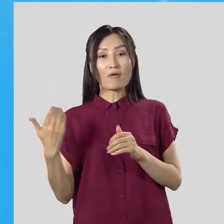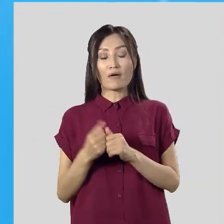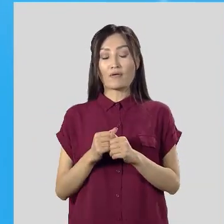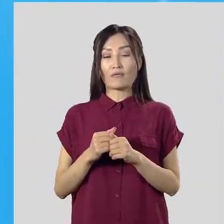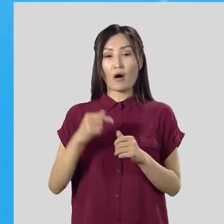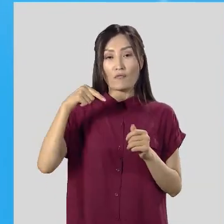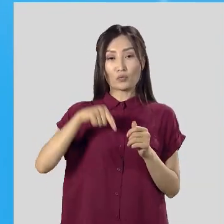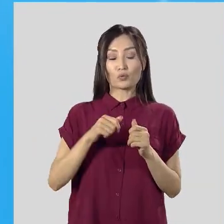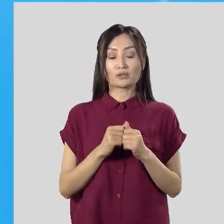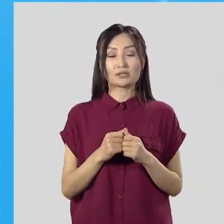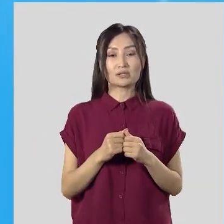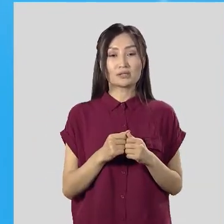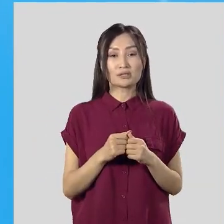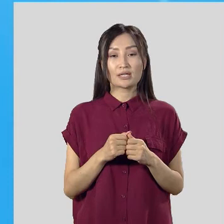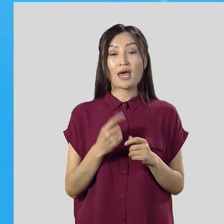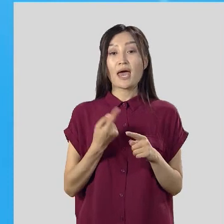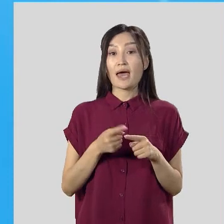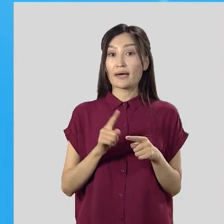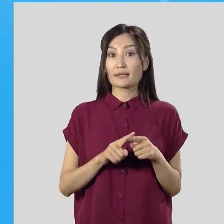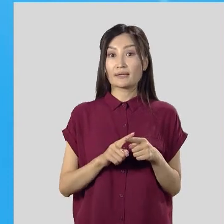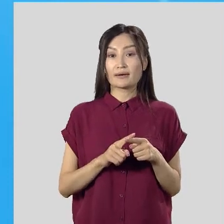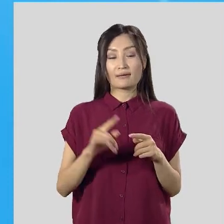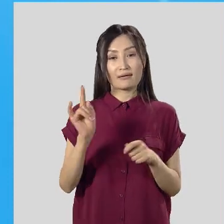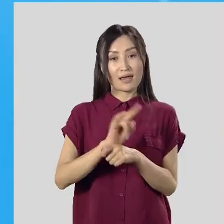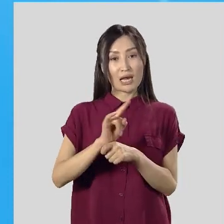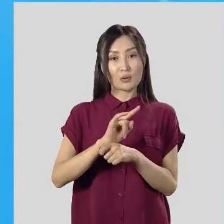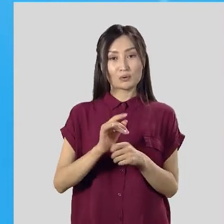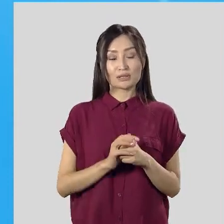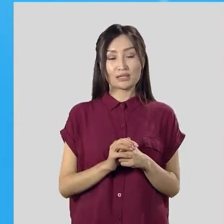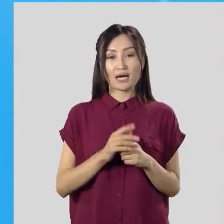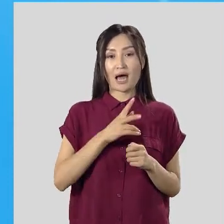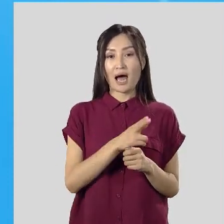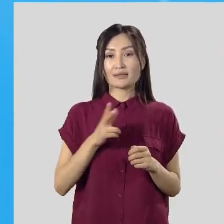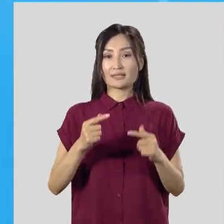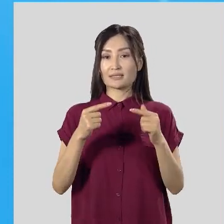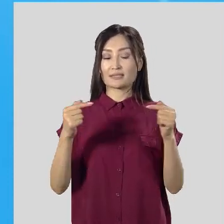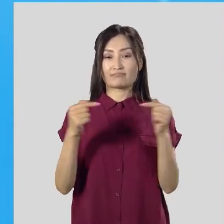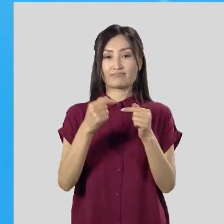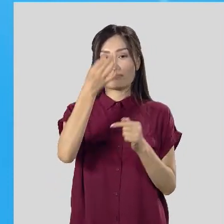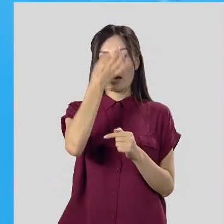направленными внутрь. Это иллюзия. Отрезки